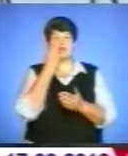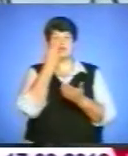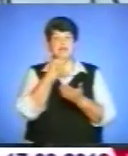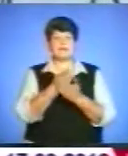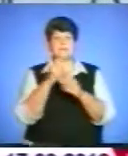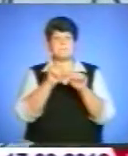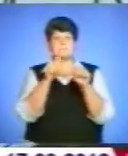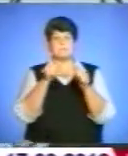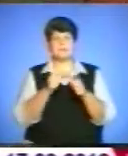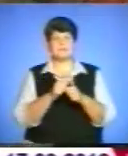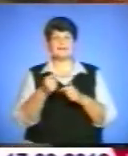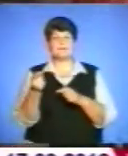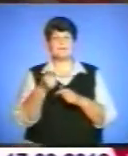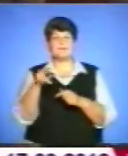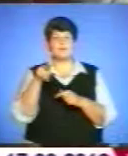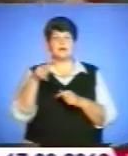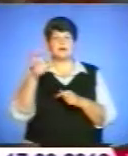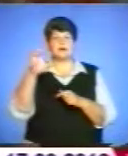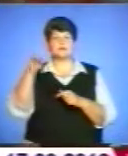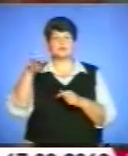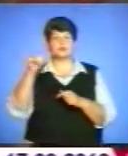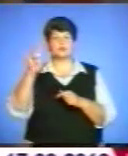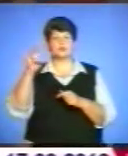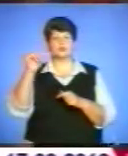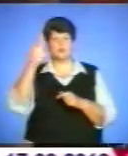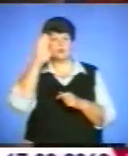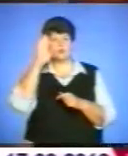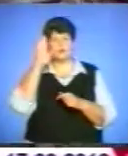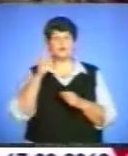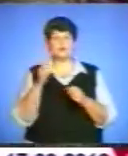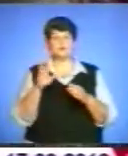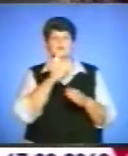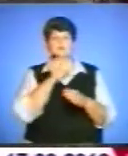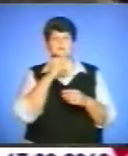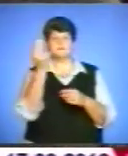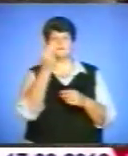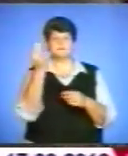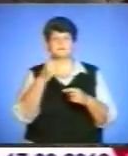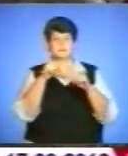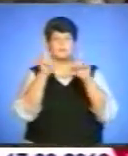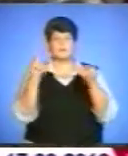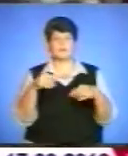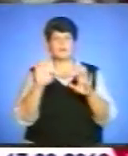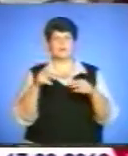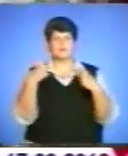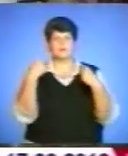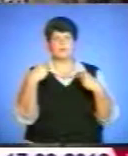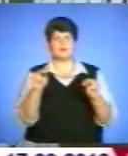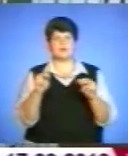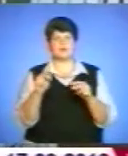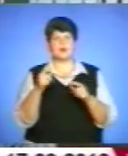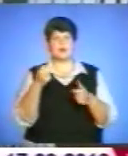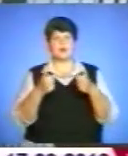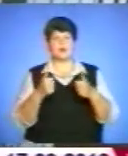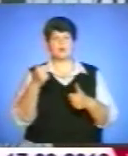пам'ятник тернопільському пластуну. Дівчата малюють картину, яку згодом продадуть на аукціоні. Виручені кошти відкладуть у скриньку на спорудження